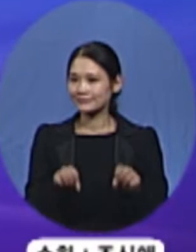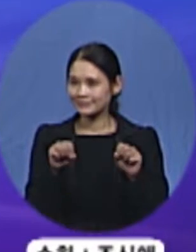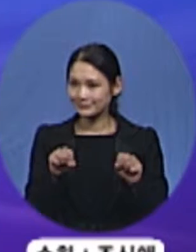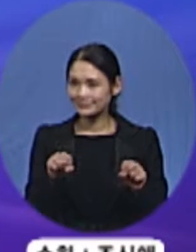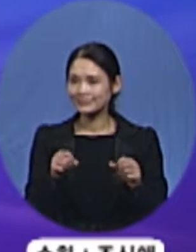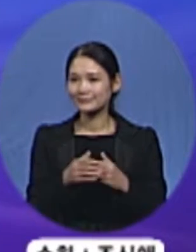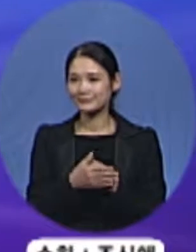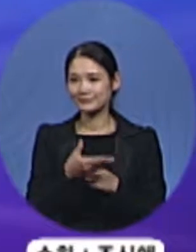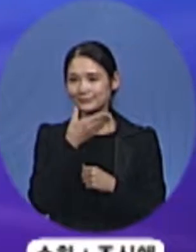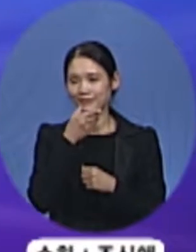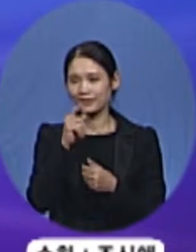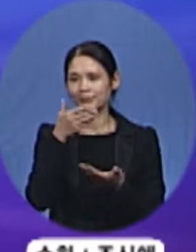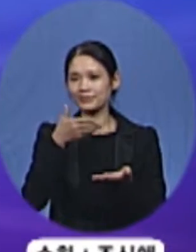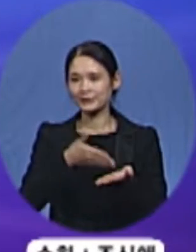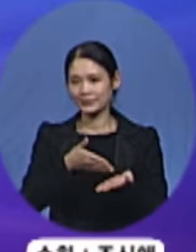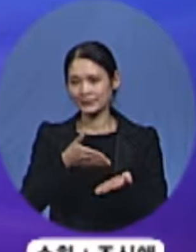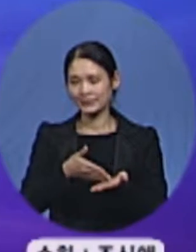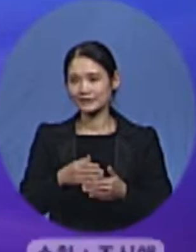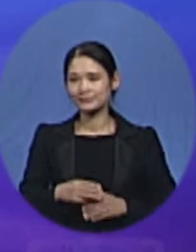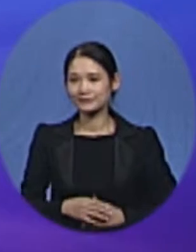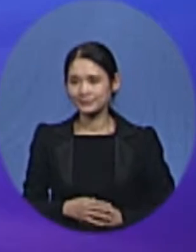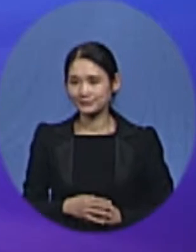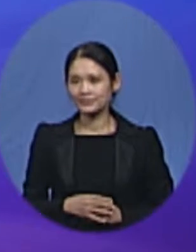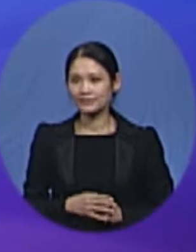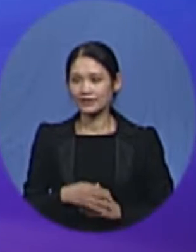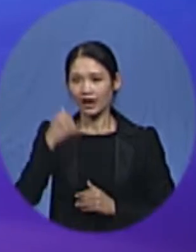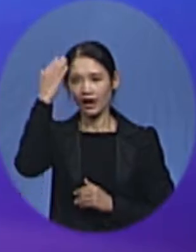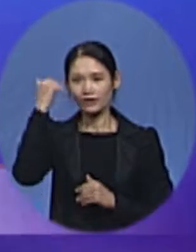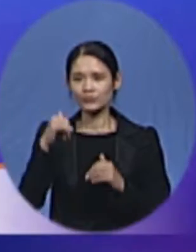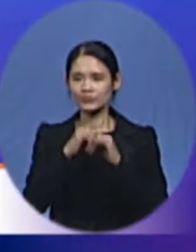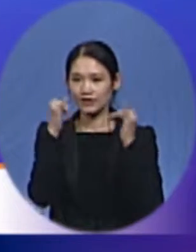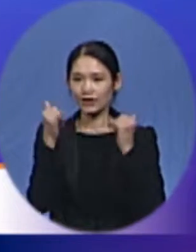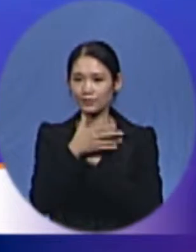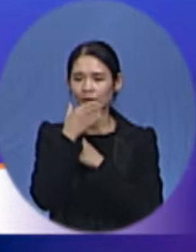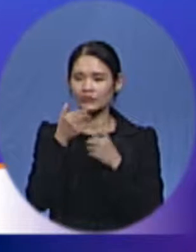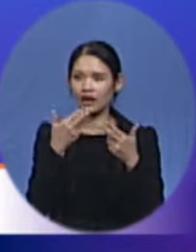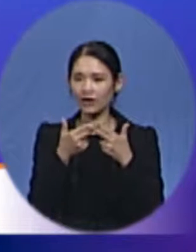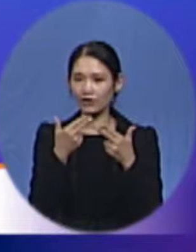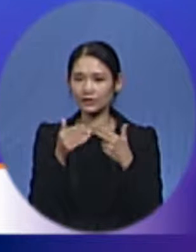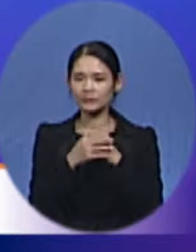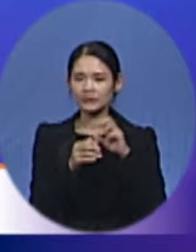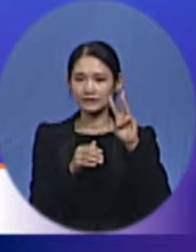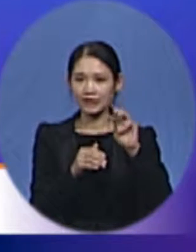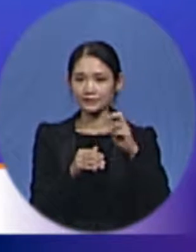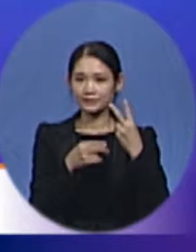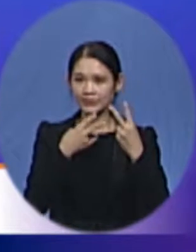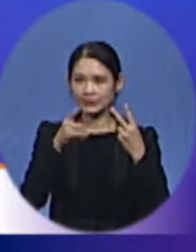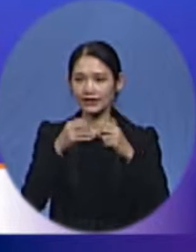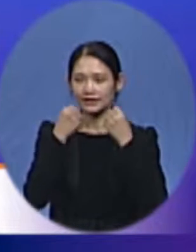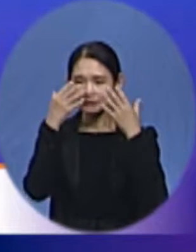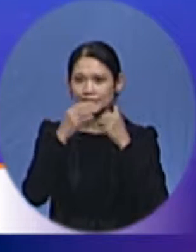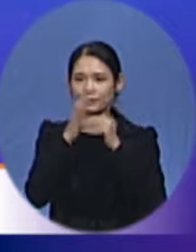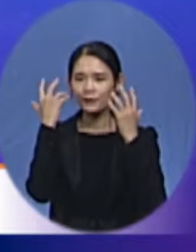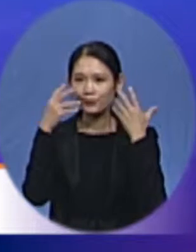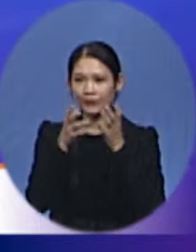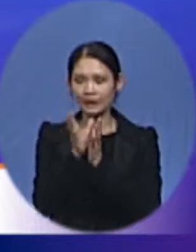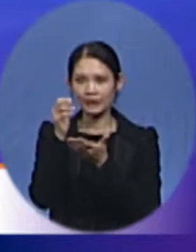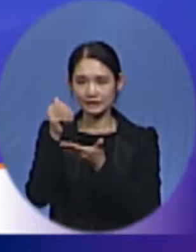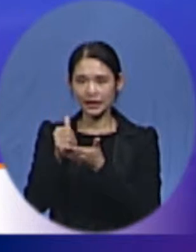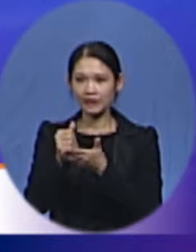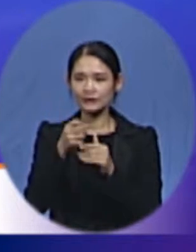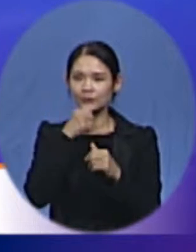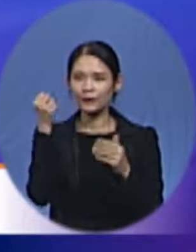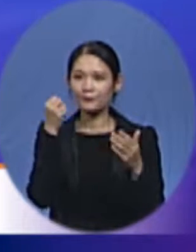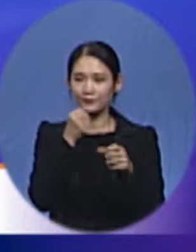시청자 여러분 안녕하십니까? 복지TV 뉴스입니다. 한국사회복지협의회 제32대 신임 회장 취임식이 열렸는데요.